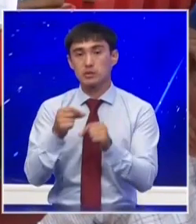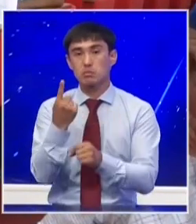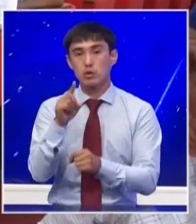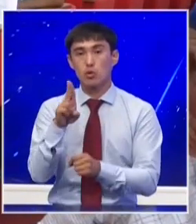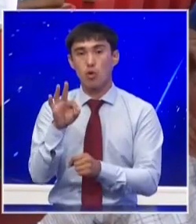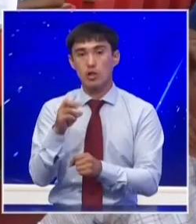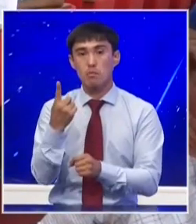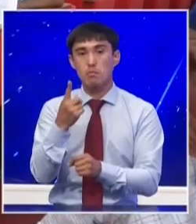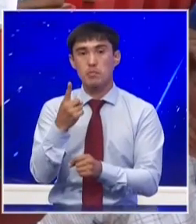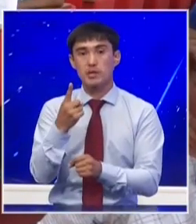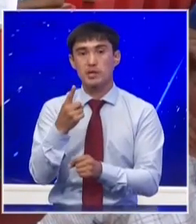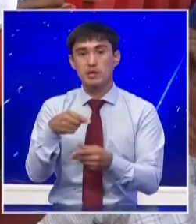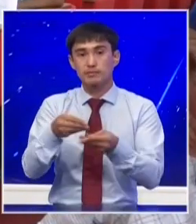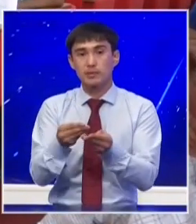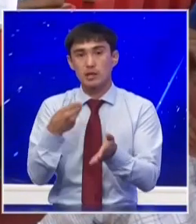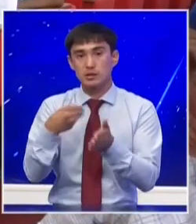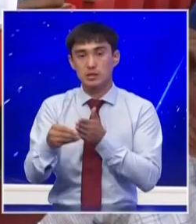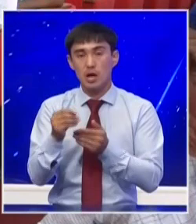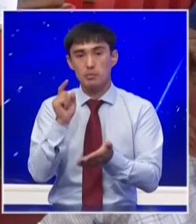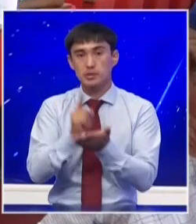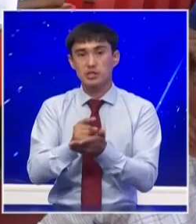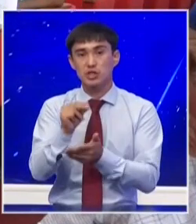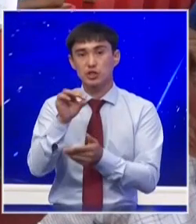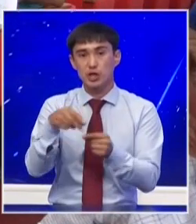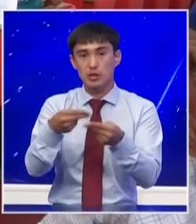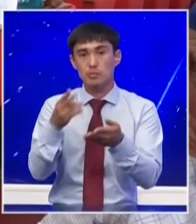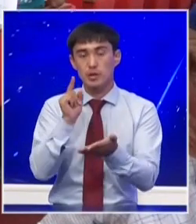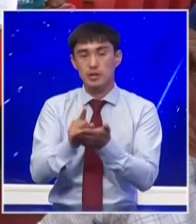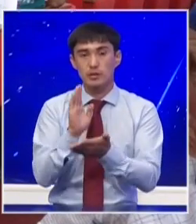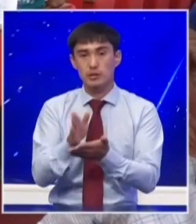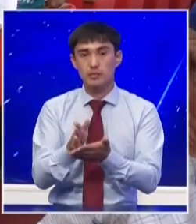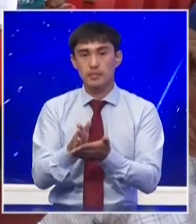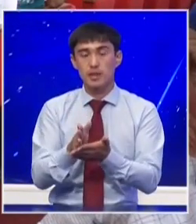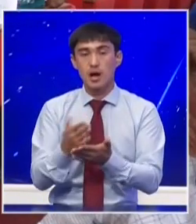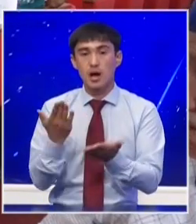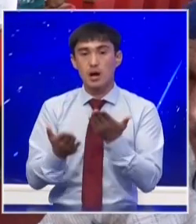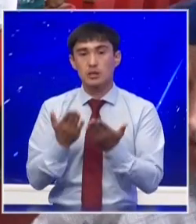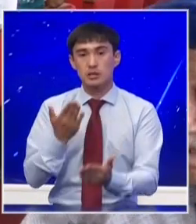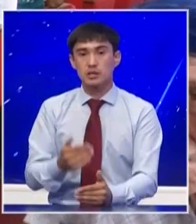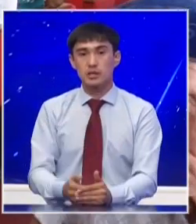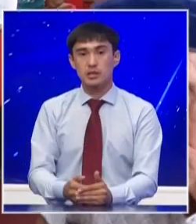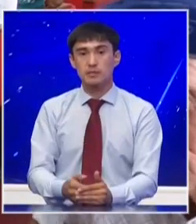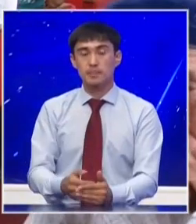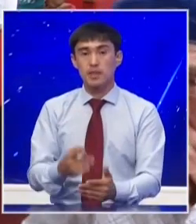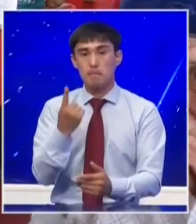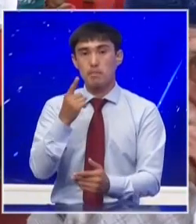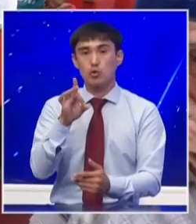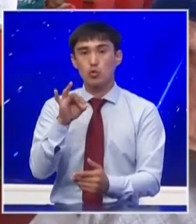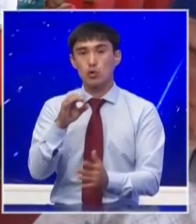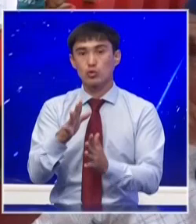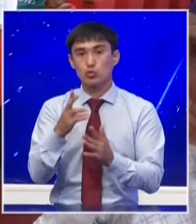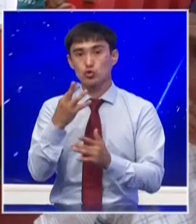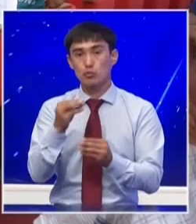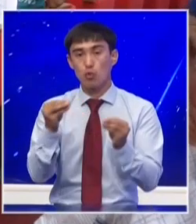бір жаңағы екі қан шөп алғасыңыз сізге ұрып береді. Ол 1000 теңгеден аспайды оның құны. Фискалшы ұрып береді. Ал мына жерде бір рулон шөпті 10